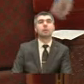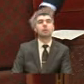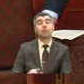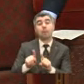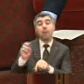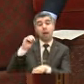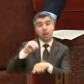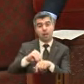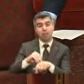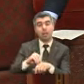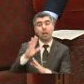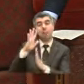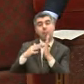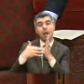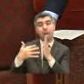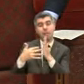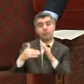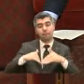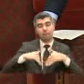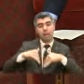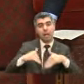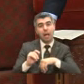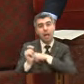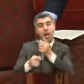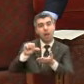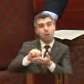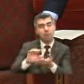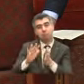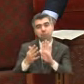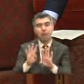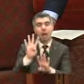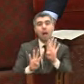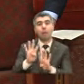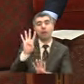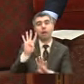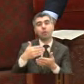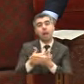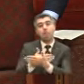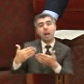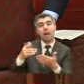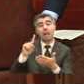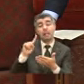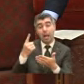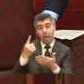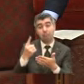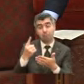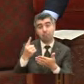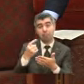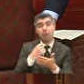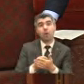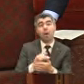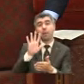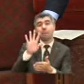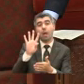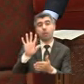الثاني للطرق القروية اللي الآن فيه تقريبا حوالي 14 مليار ونص ديال الدرهم و15122 كيلومتر.